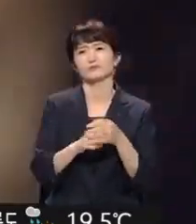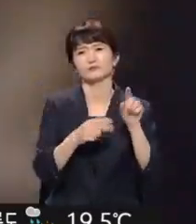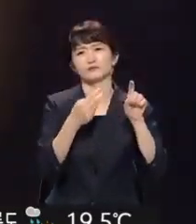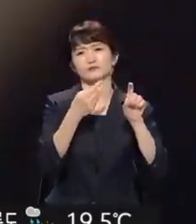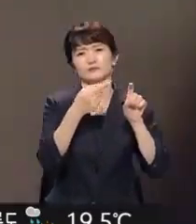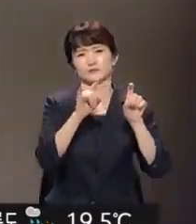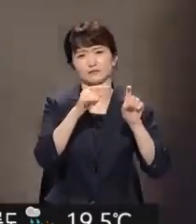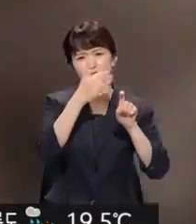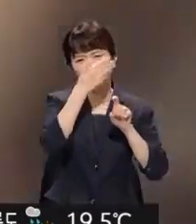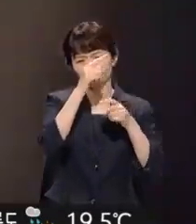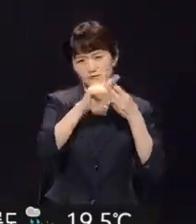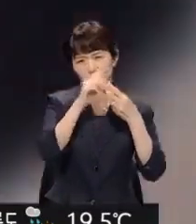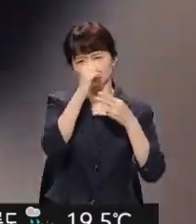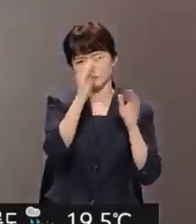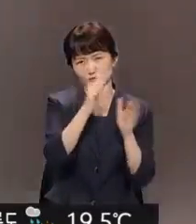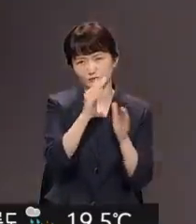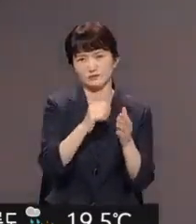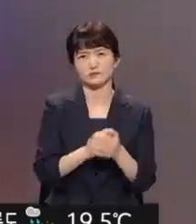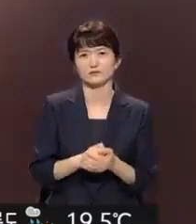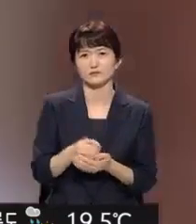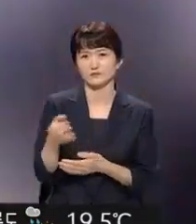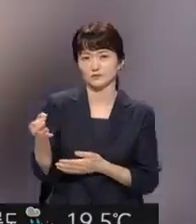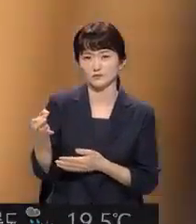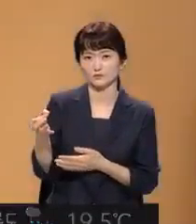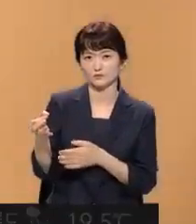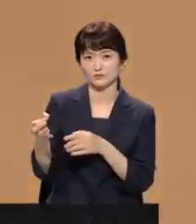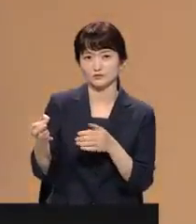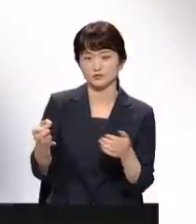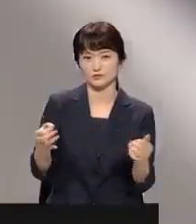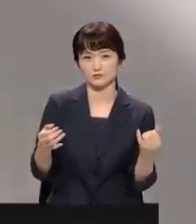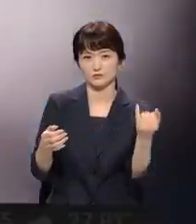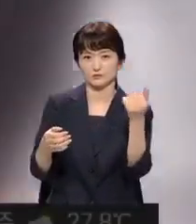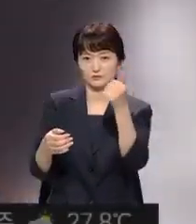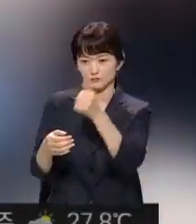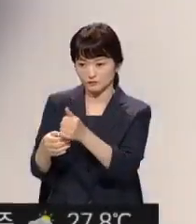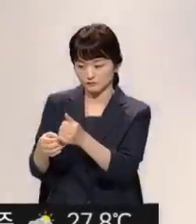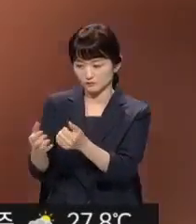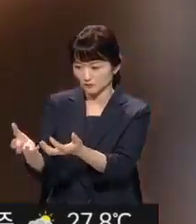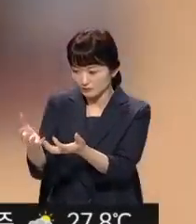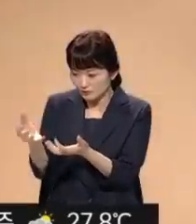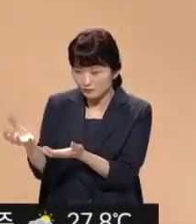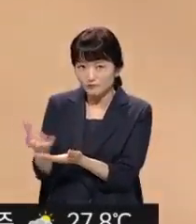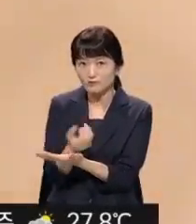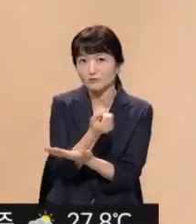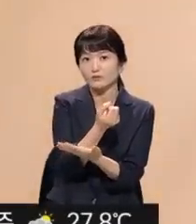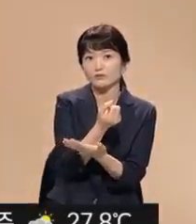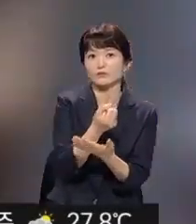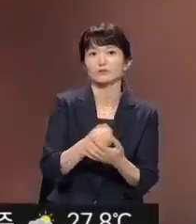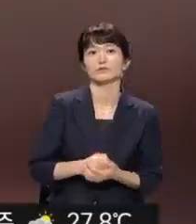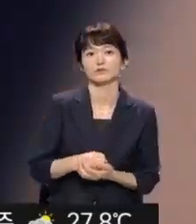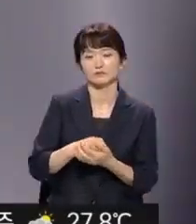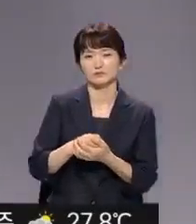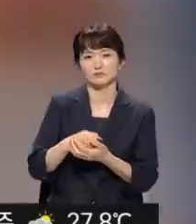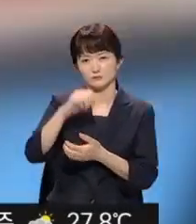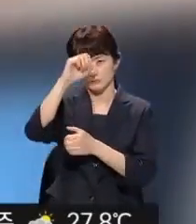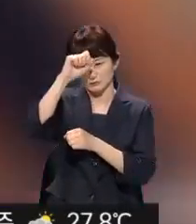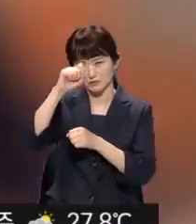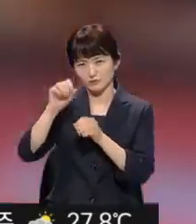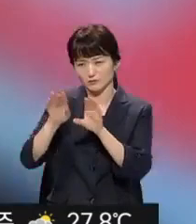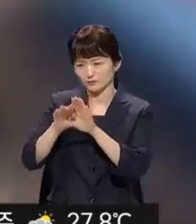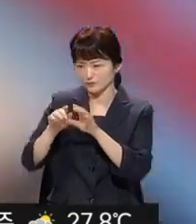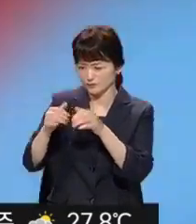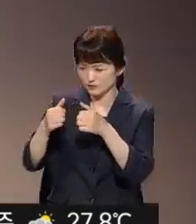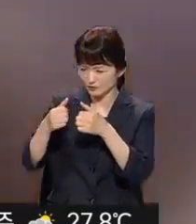아니라 10대 청소년들이었습니다. 계산대로 넘어간 한 소년은 금고부터 챙깁니다. 옆에 있던 소년도 발로 문을 부숴서 또